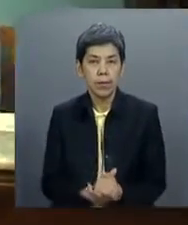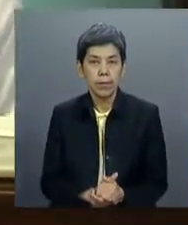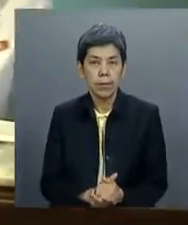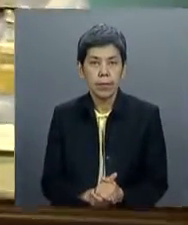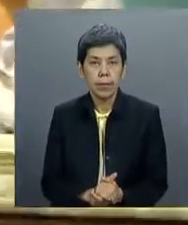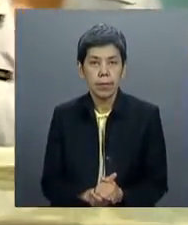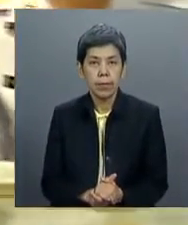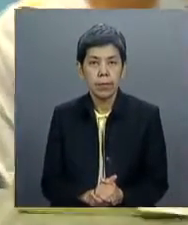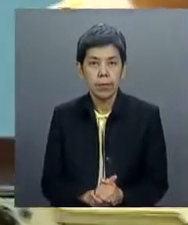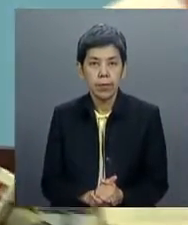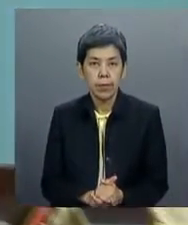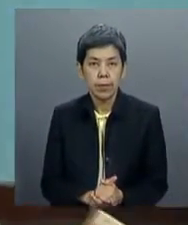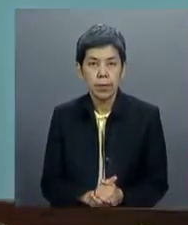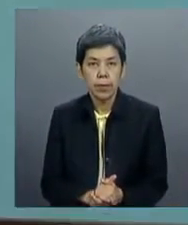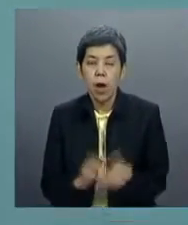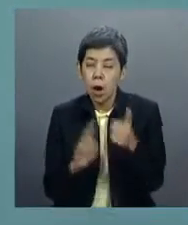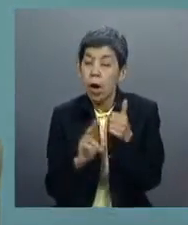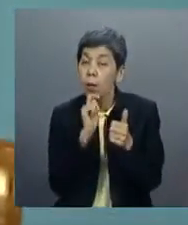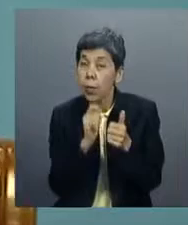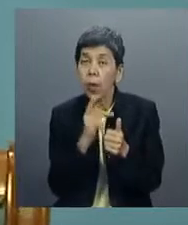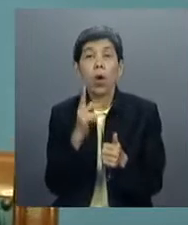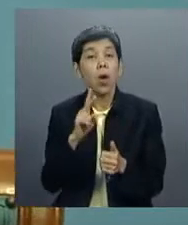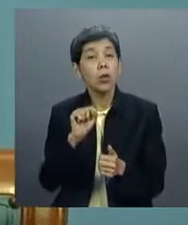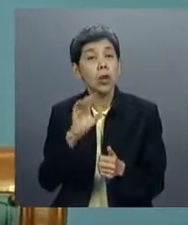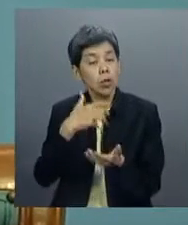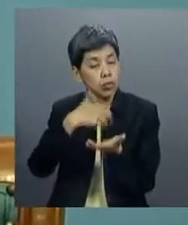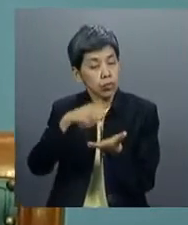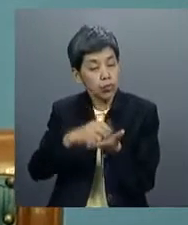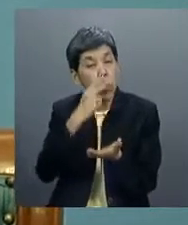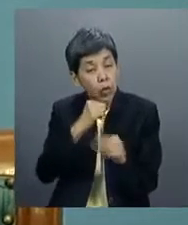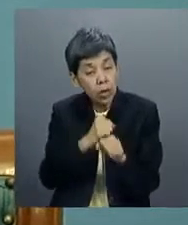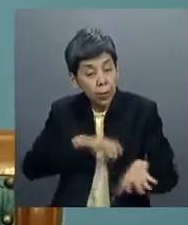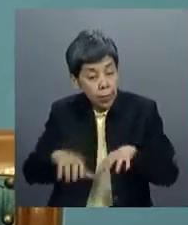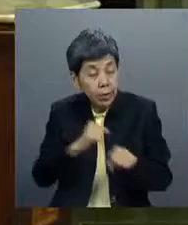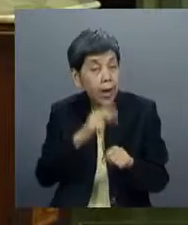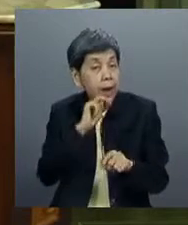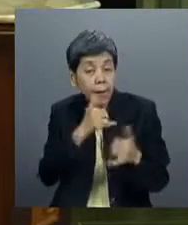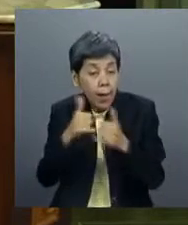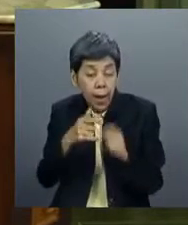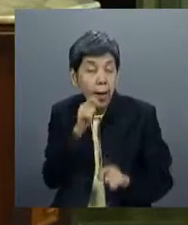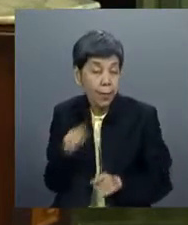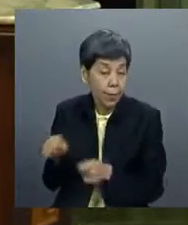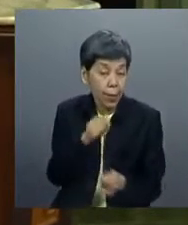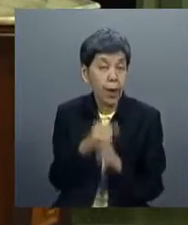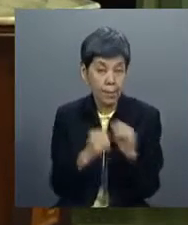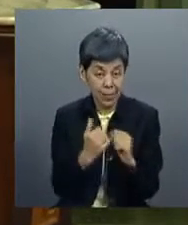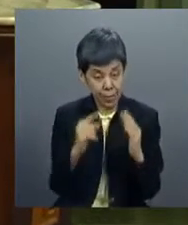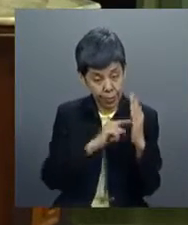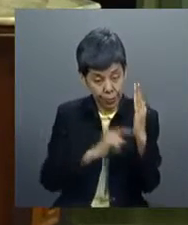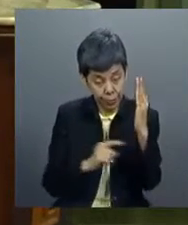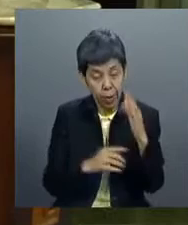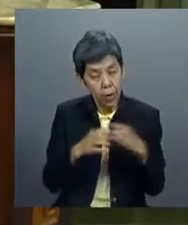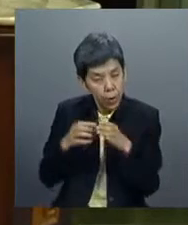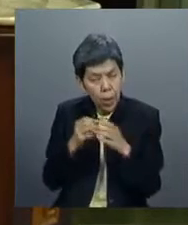พันเอกหญิงสิริจันทร์งาทองรองโฆษกคสช.ระบุถึงภาพรวมการจัดงานสงกรานต์ทั่วประเทศในปีนี้ว่าทุกภาคส่วน